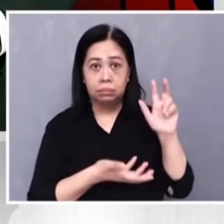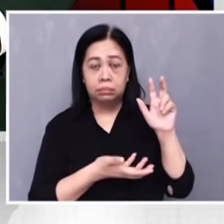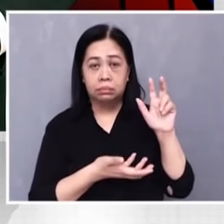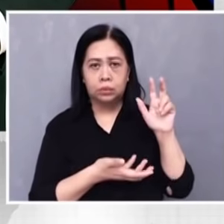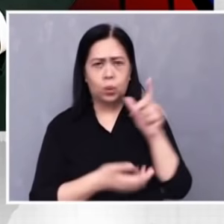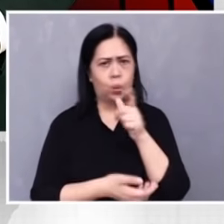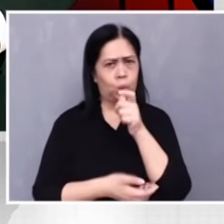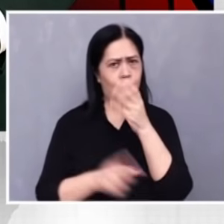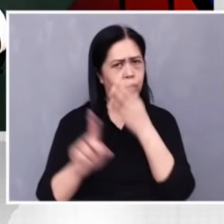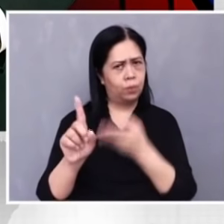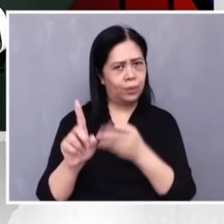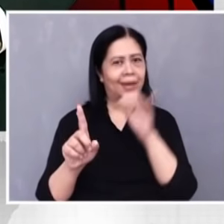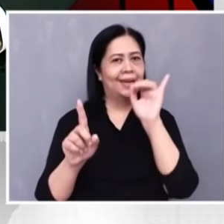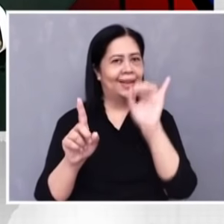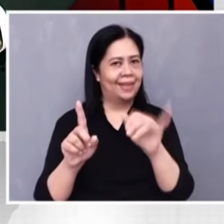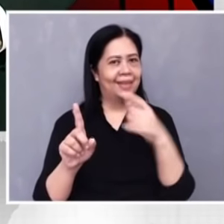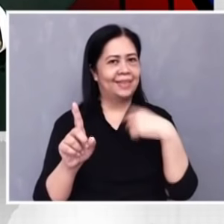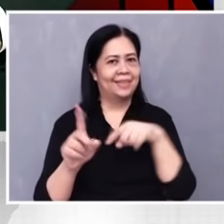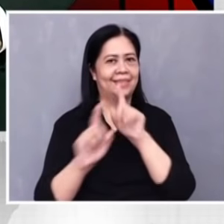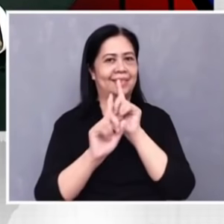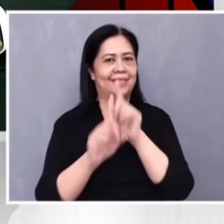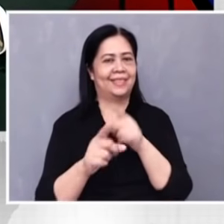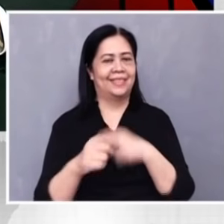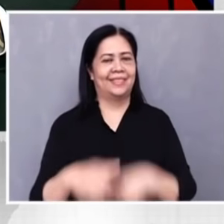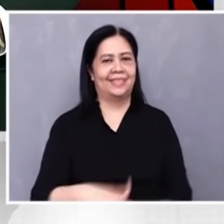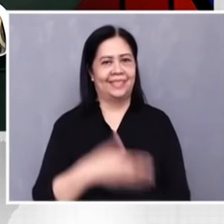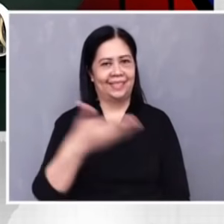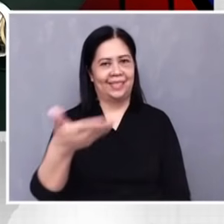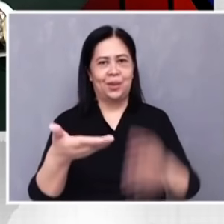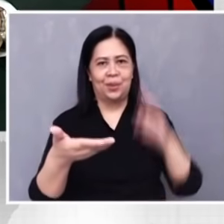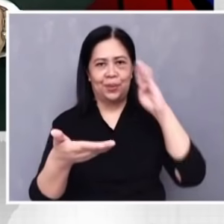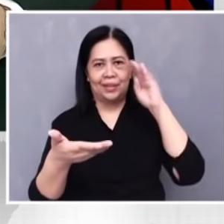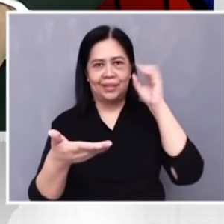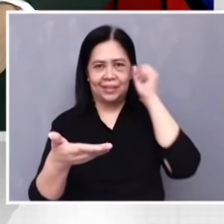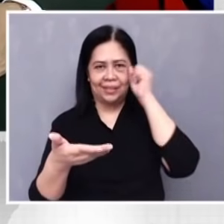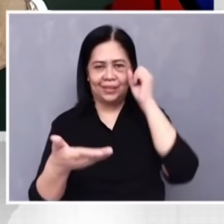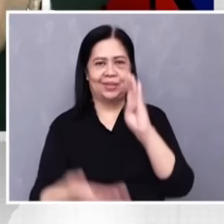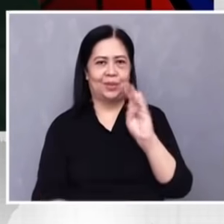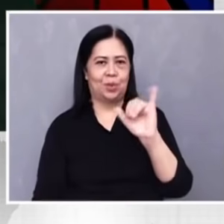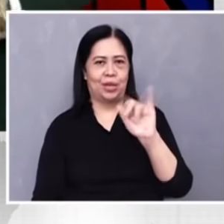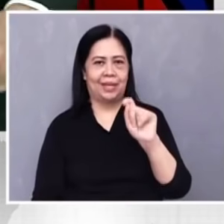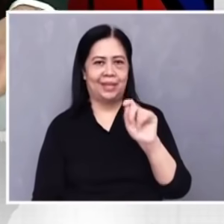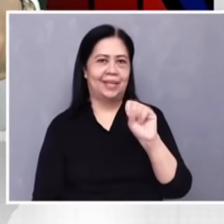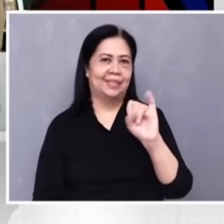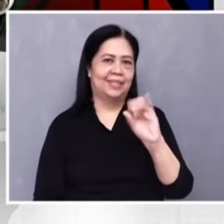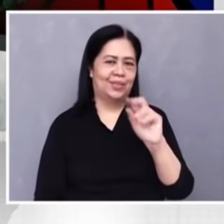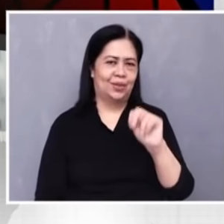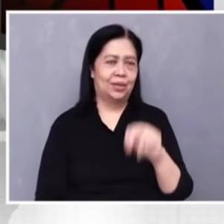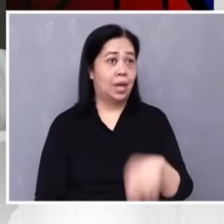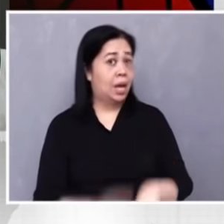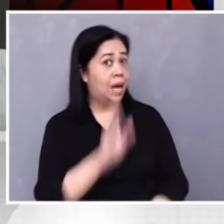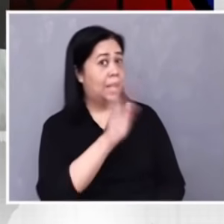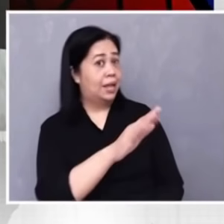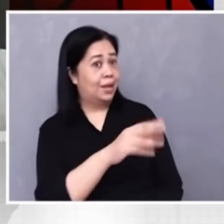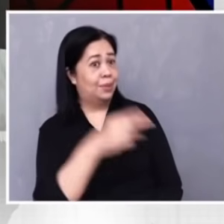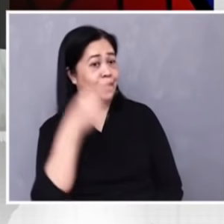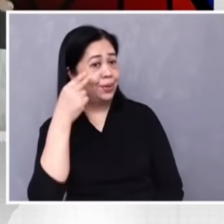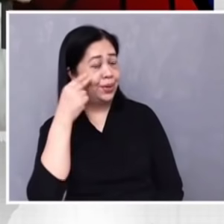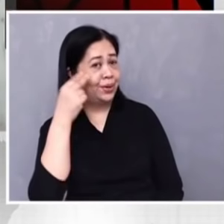Yan po ang sasagutin ni Boyet Sison. Boyet! Alam mo ka, Henry, na